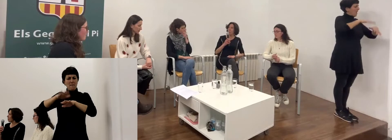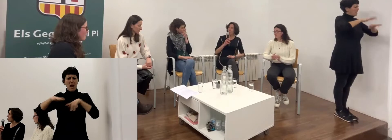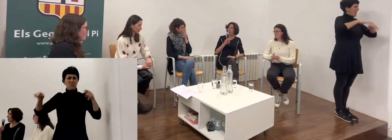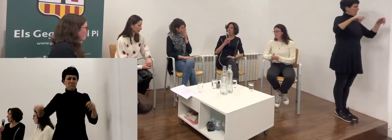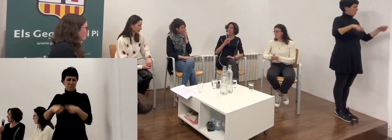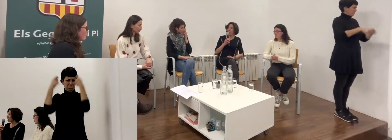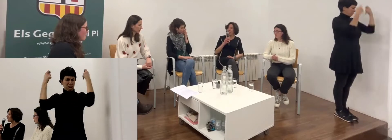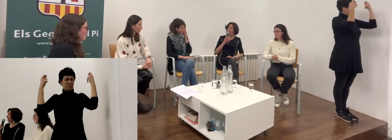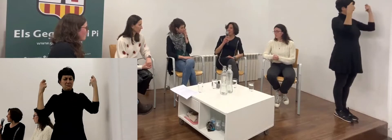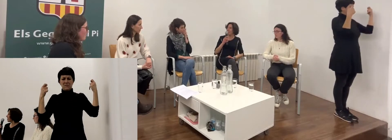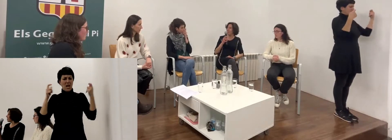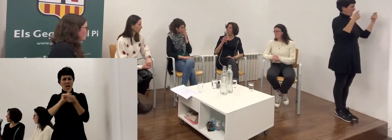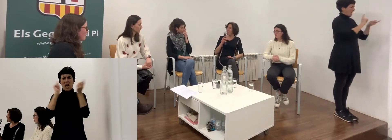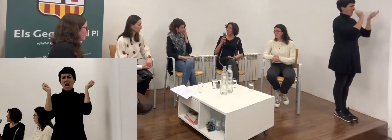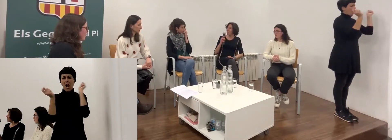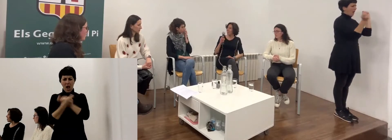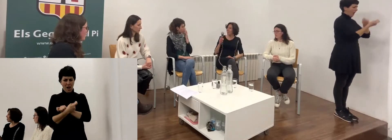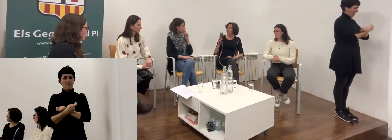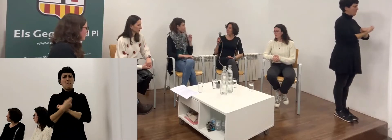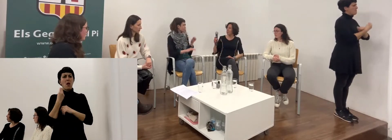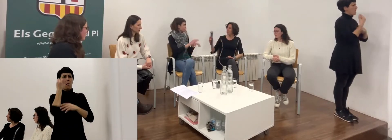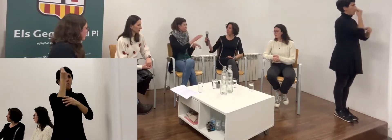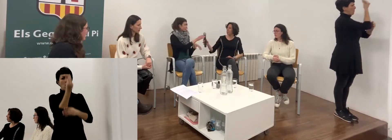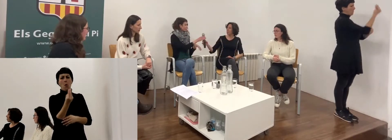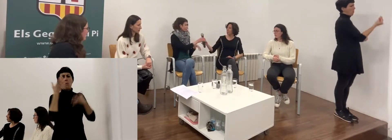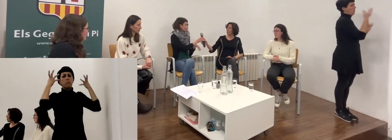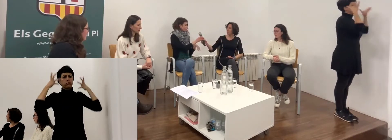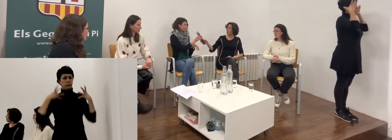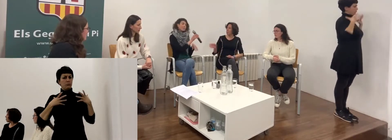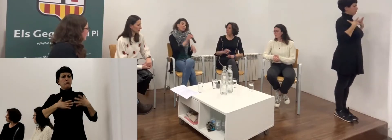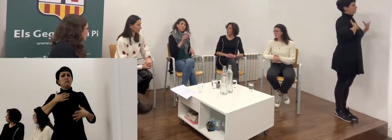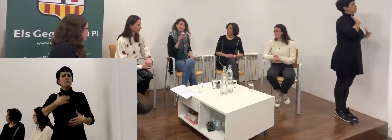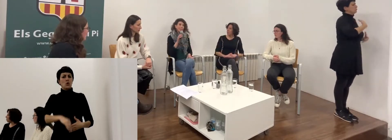més dones portadores de gegants, clar que sí.